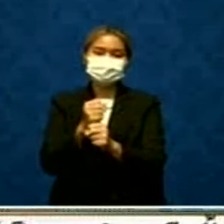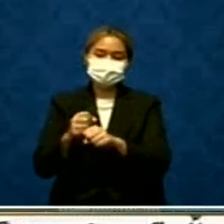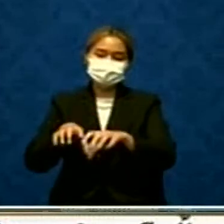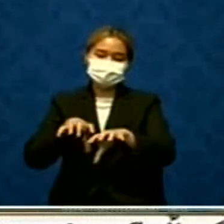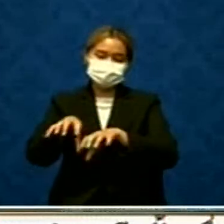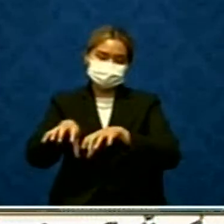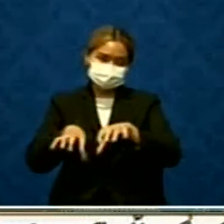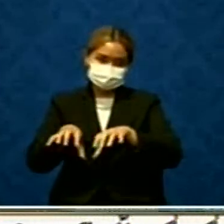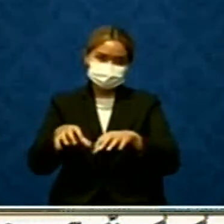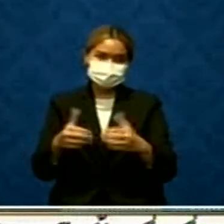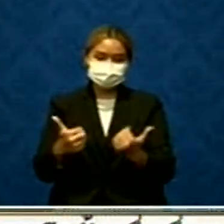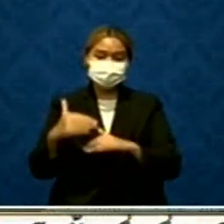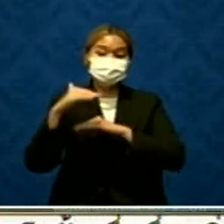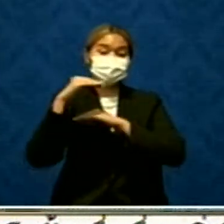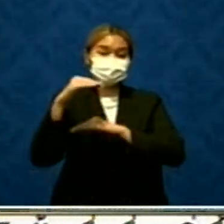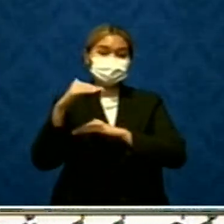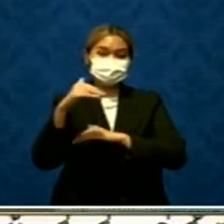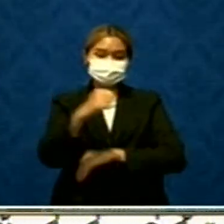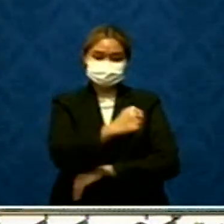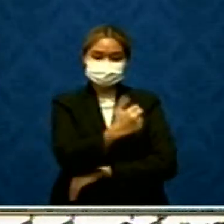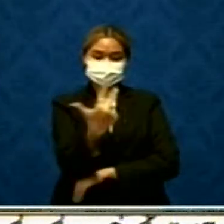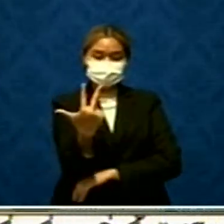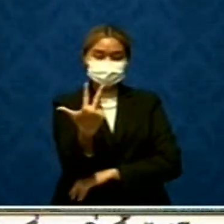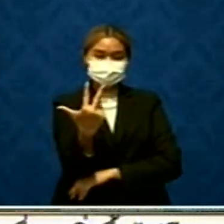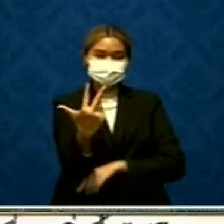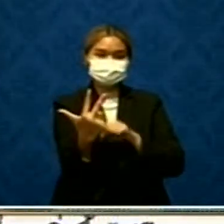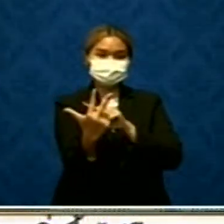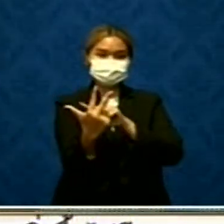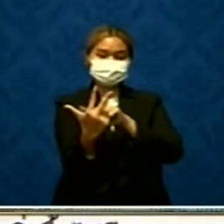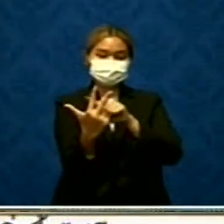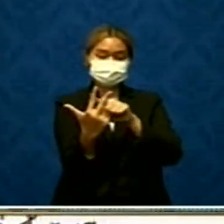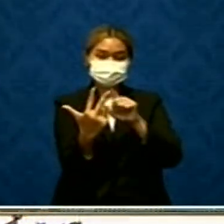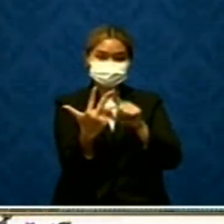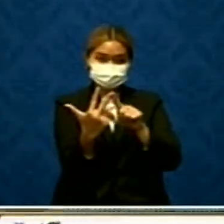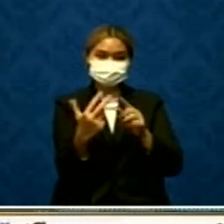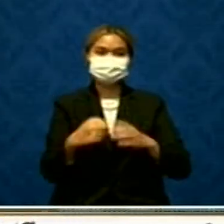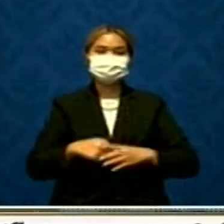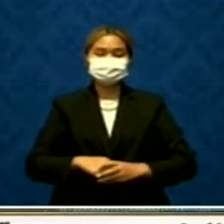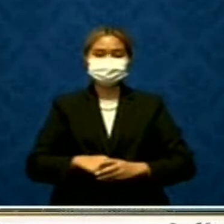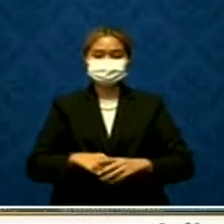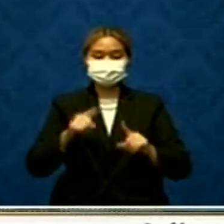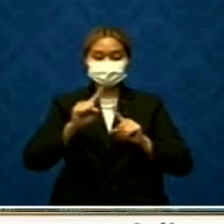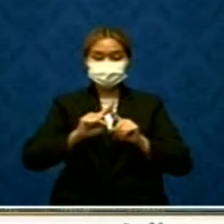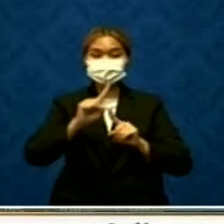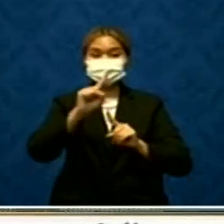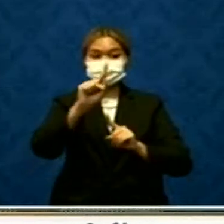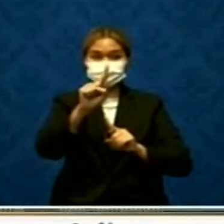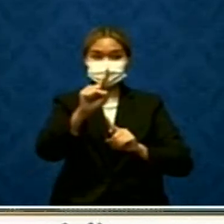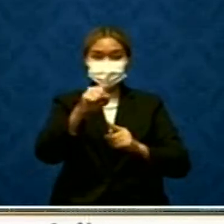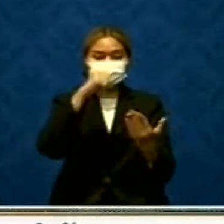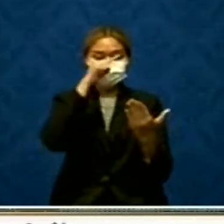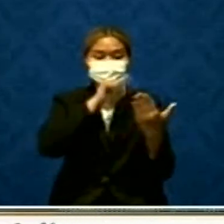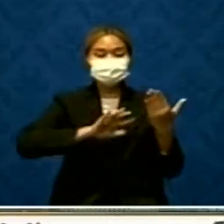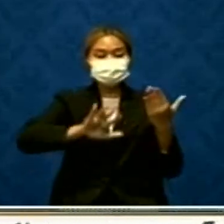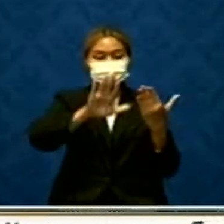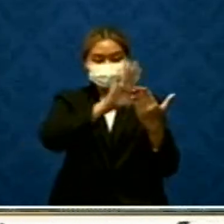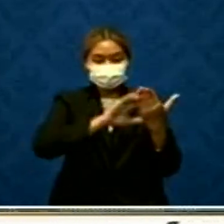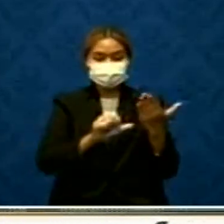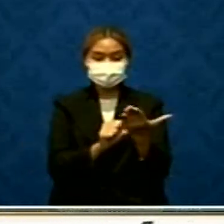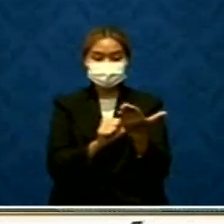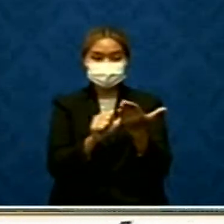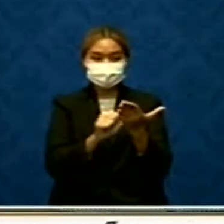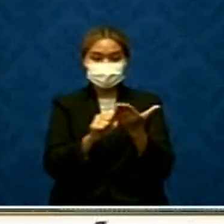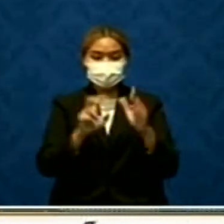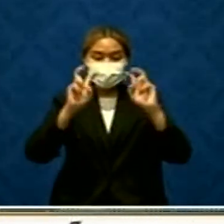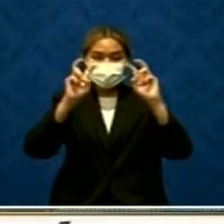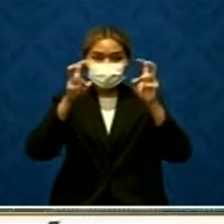ะมีกรอบอยู่3แนวทางด้วยกันนะครับ1ก็คือเรื่องของการแก้ปัญหาของประเทศในระบบขนส่งนะครับที่มี